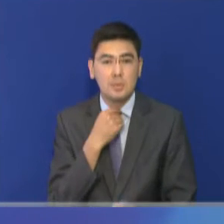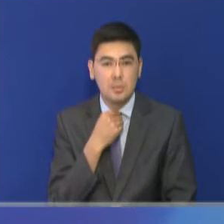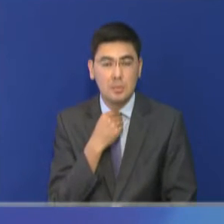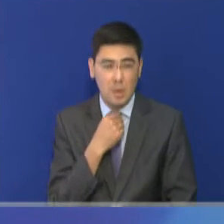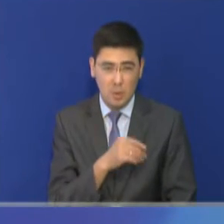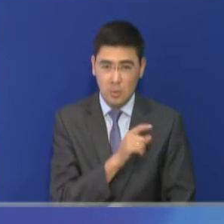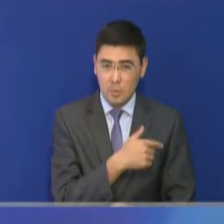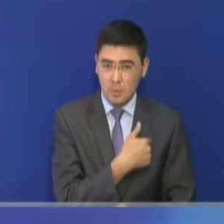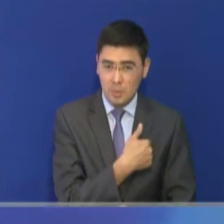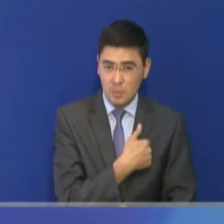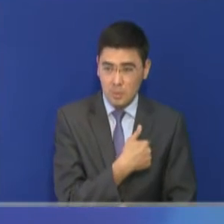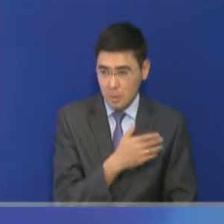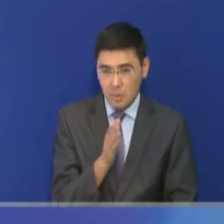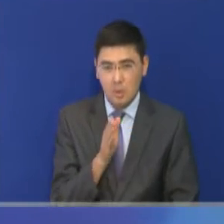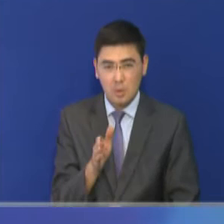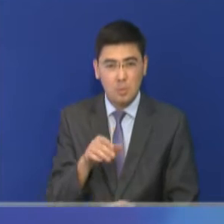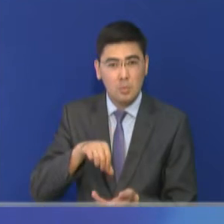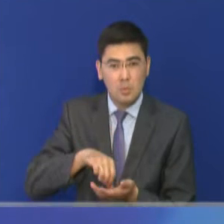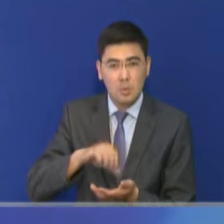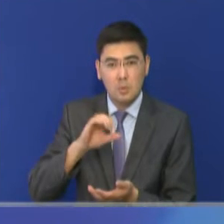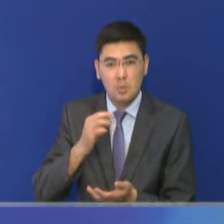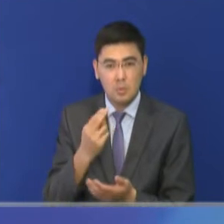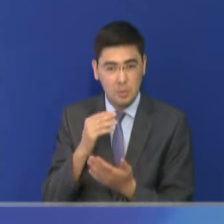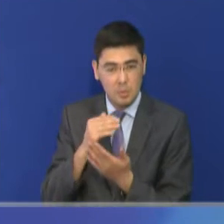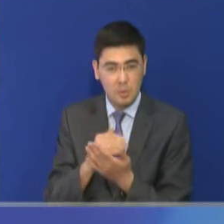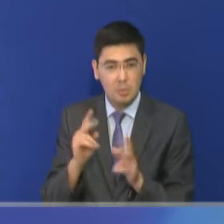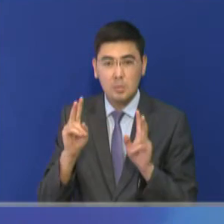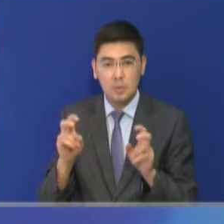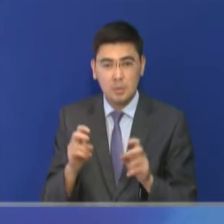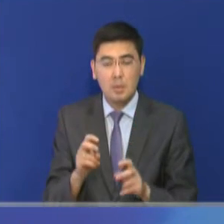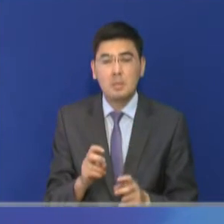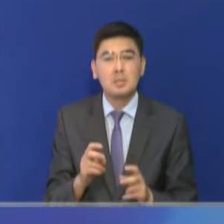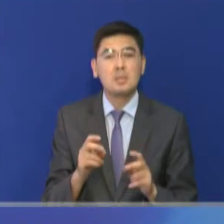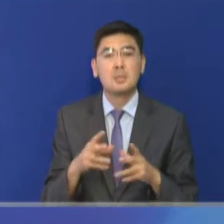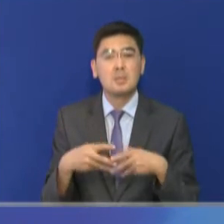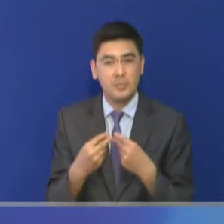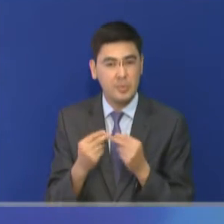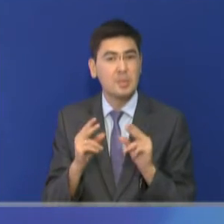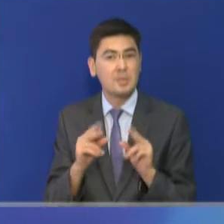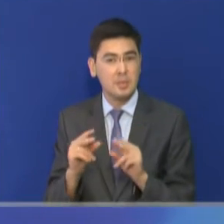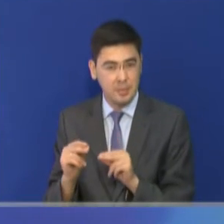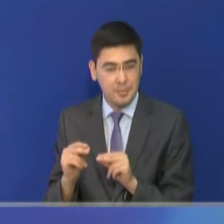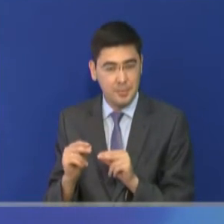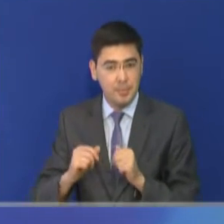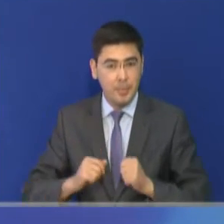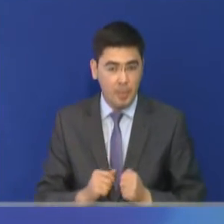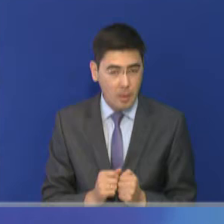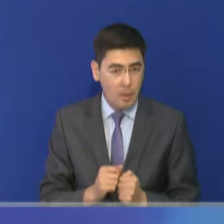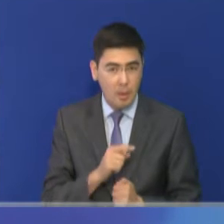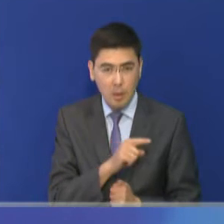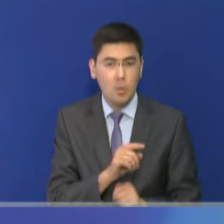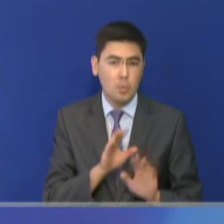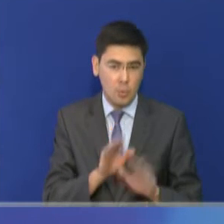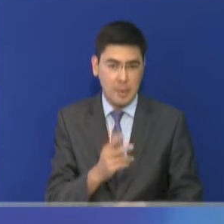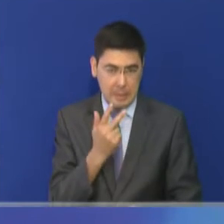для участия во втором этапе республиканской социальной программы «Бақытты отбасы». Напомним, что на данную государственную программу могут претендовать только